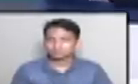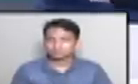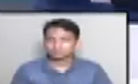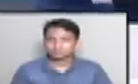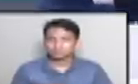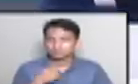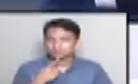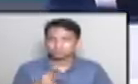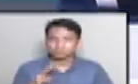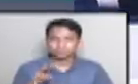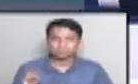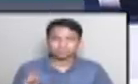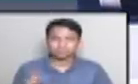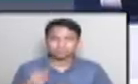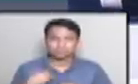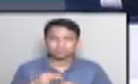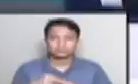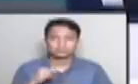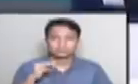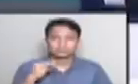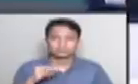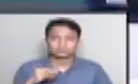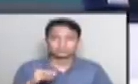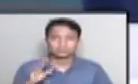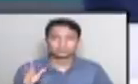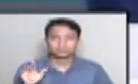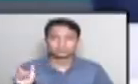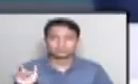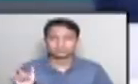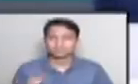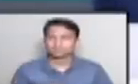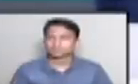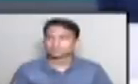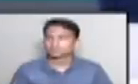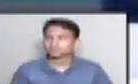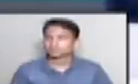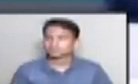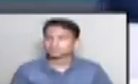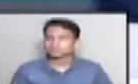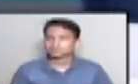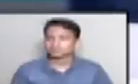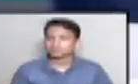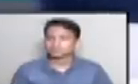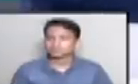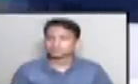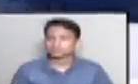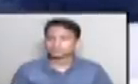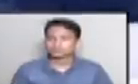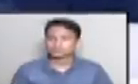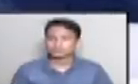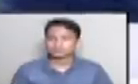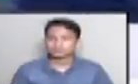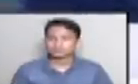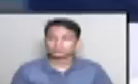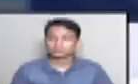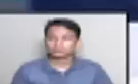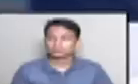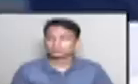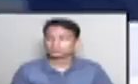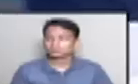sir? Nasa minimum ako, sir. 520 ako, sir. 520 minimum. Ikaw po, sir, hindi. Oo. Anong trabaho nyo,